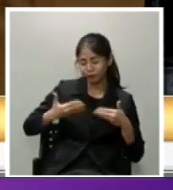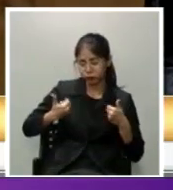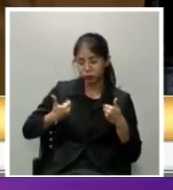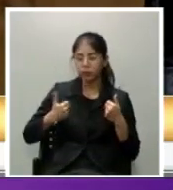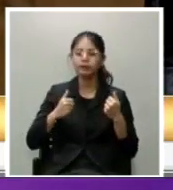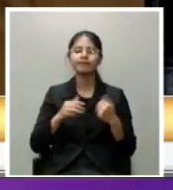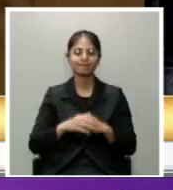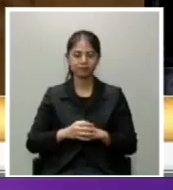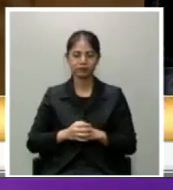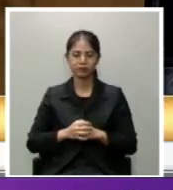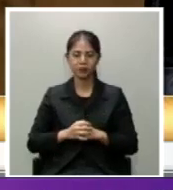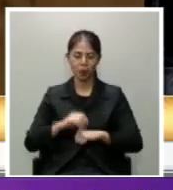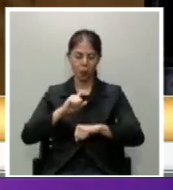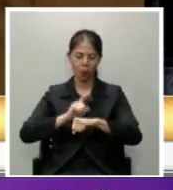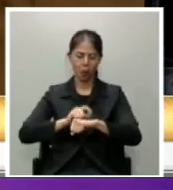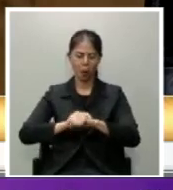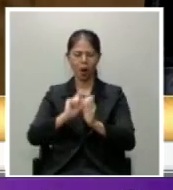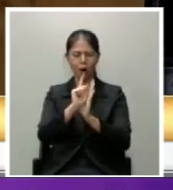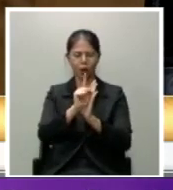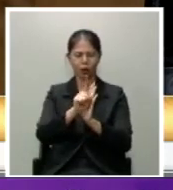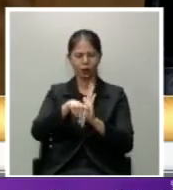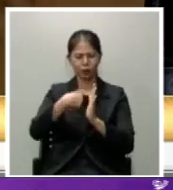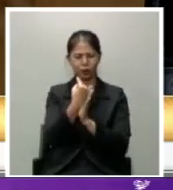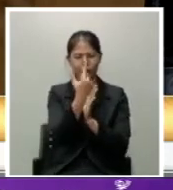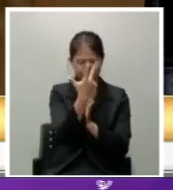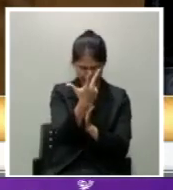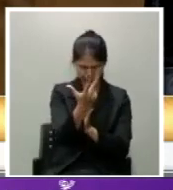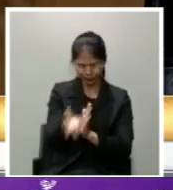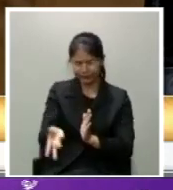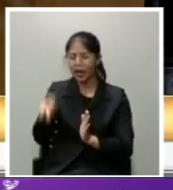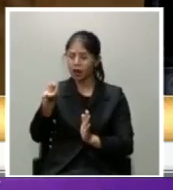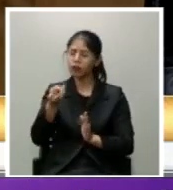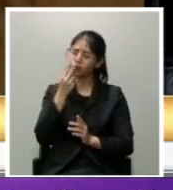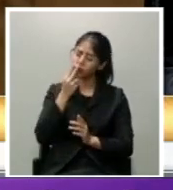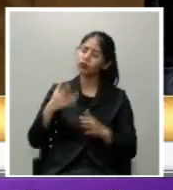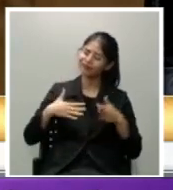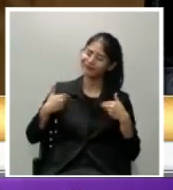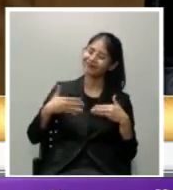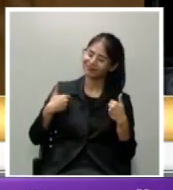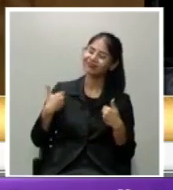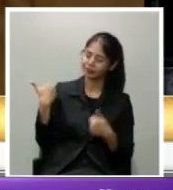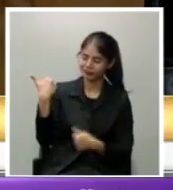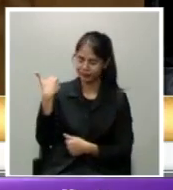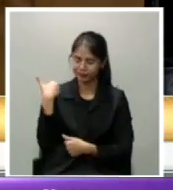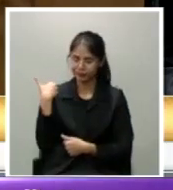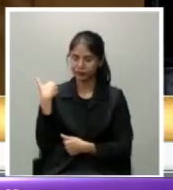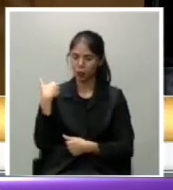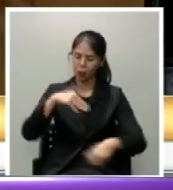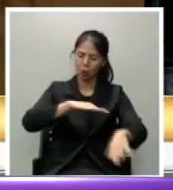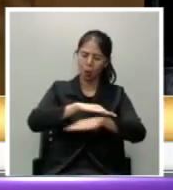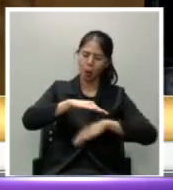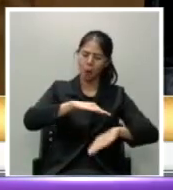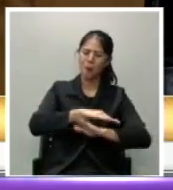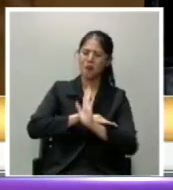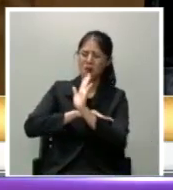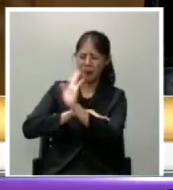ใช้เวลา3ชั่วโมงเศษและอันที่จริงก็สนุกจริงๆนะครับเพราะว่าข้อมูลของท่าน